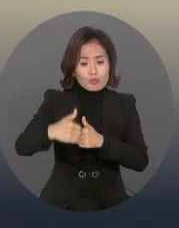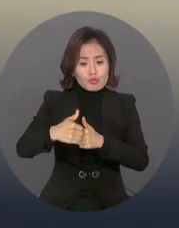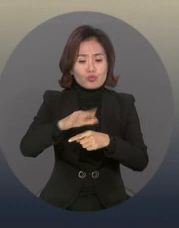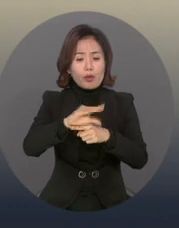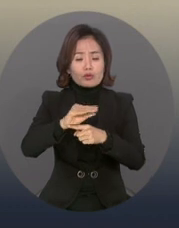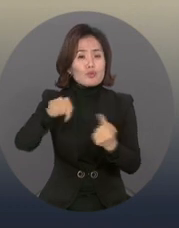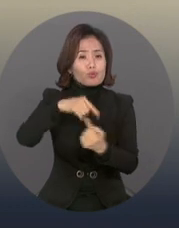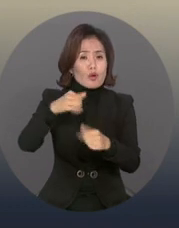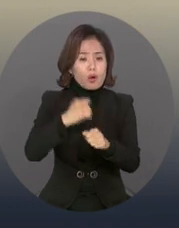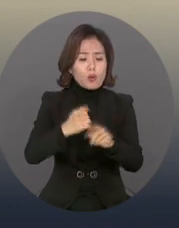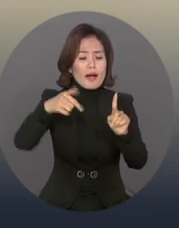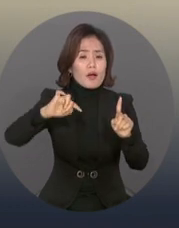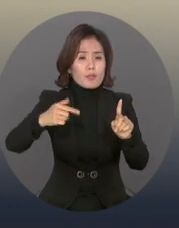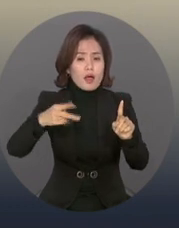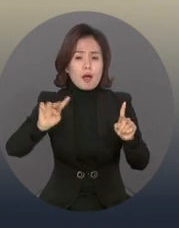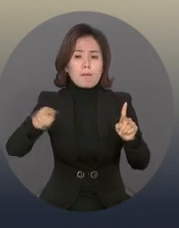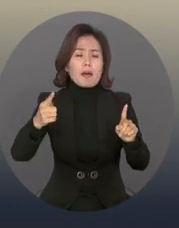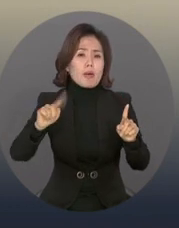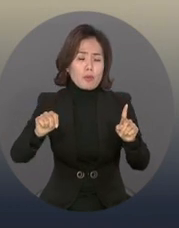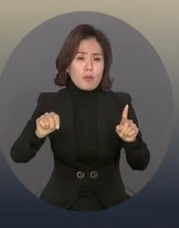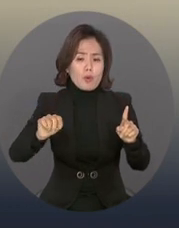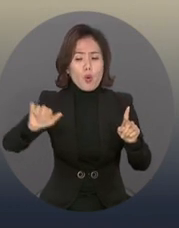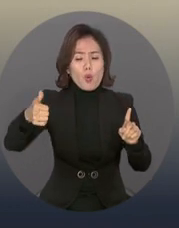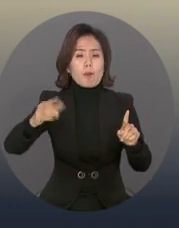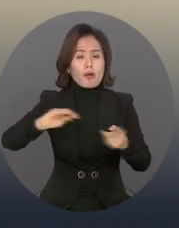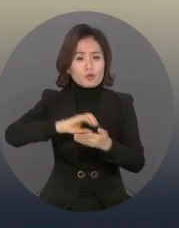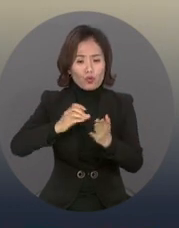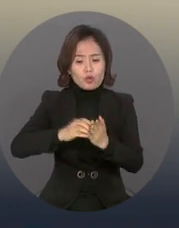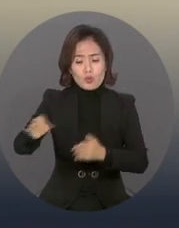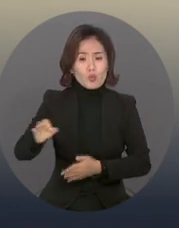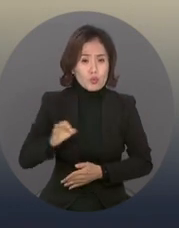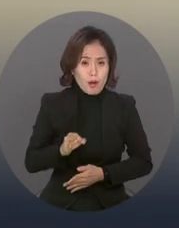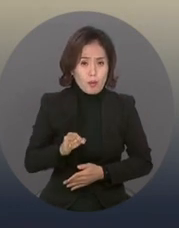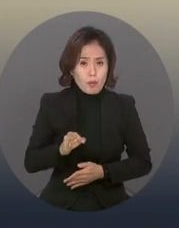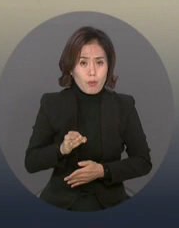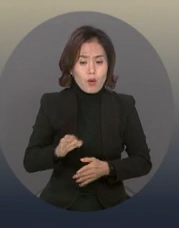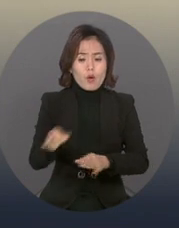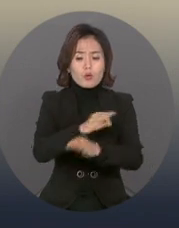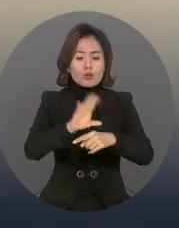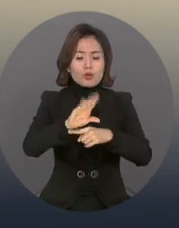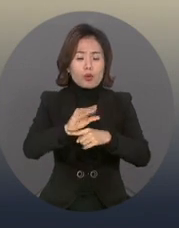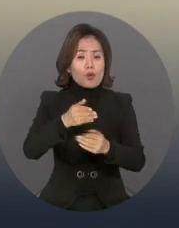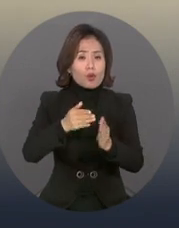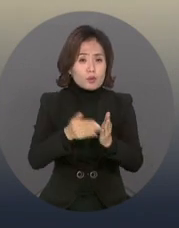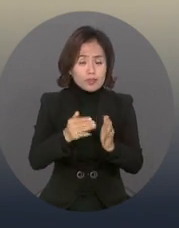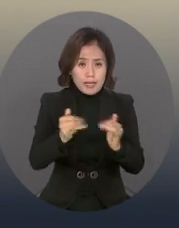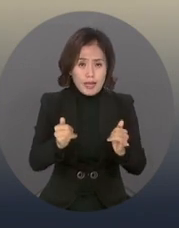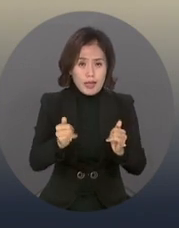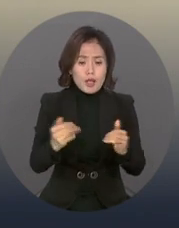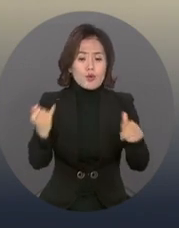운영하며 건당 100만 원에서 500만 원의 대가를 받고 경제언론사, 결혼정보업체